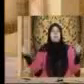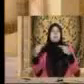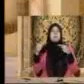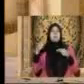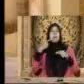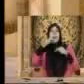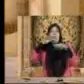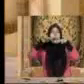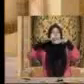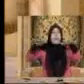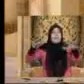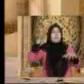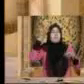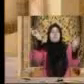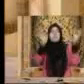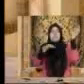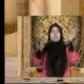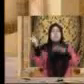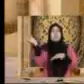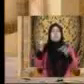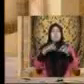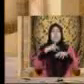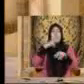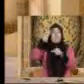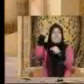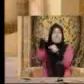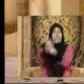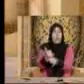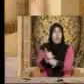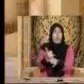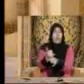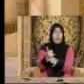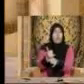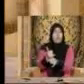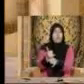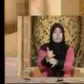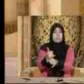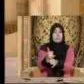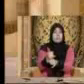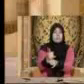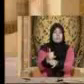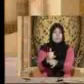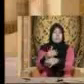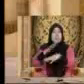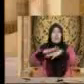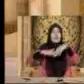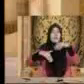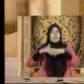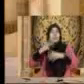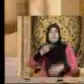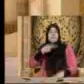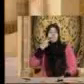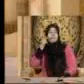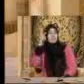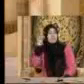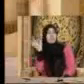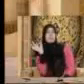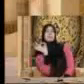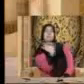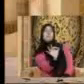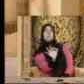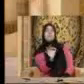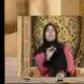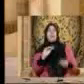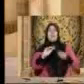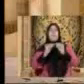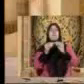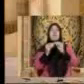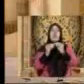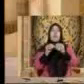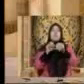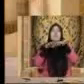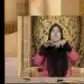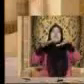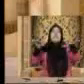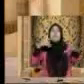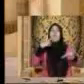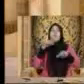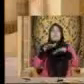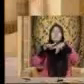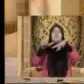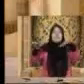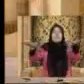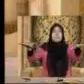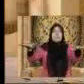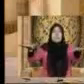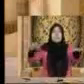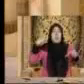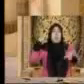الأخبار المزيفة، صناعة الأخبار المختلقة التي